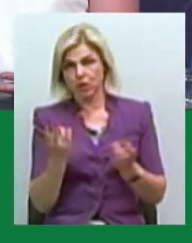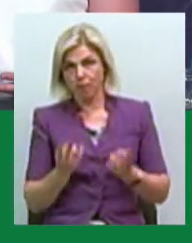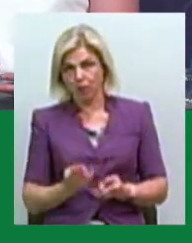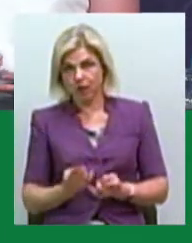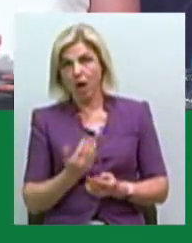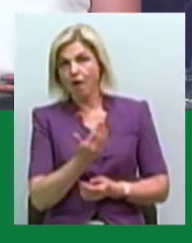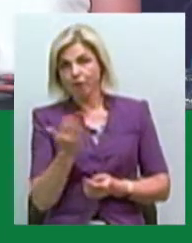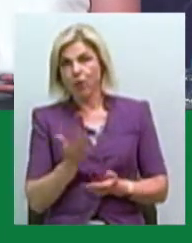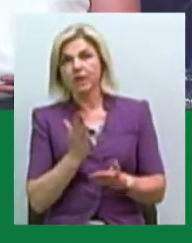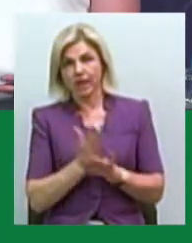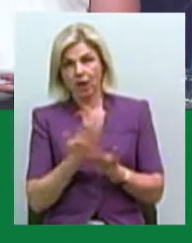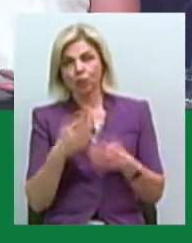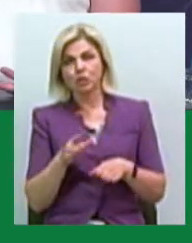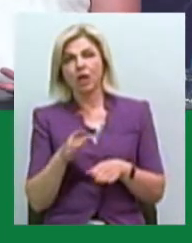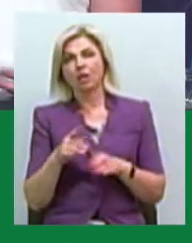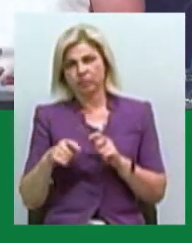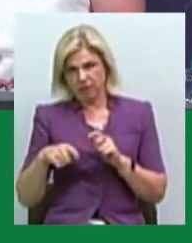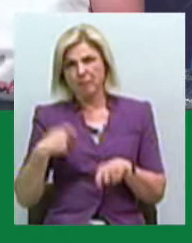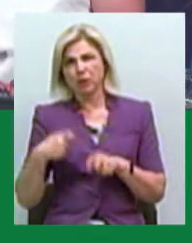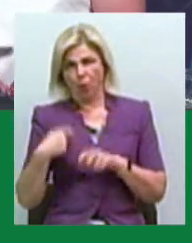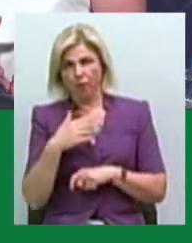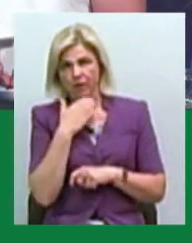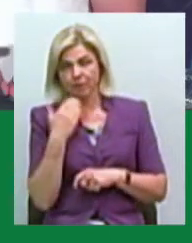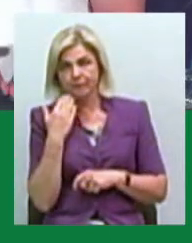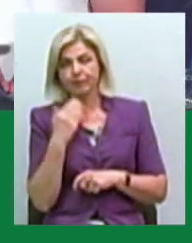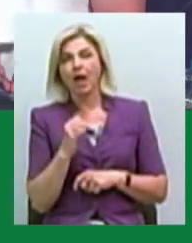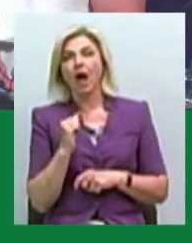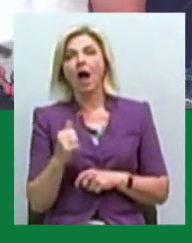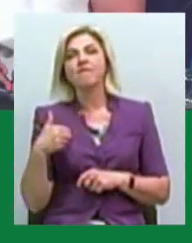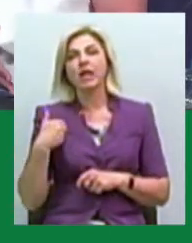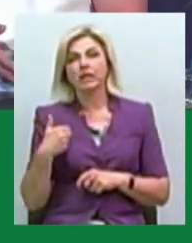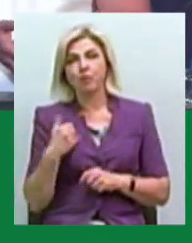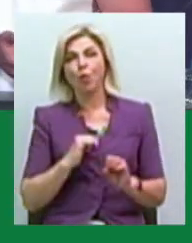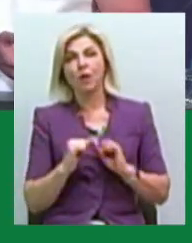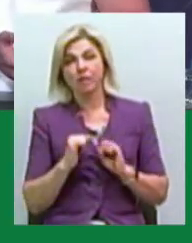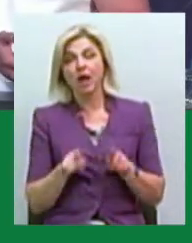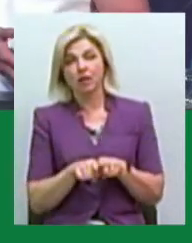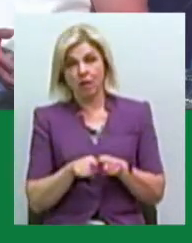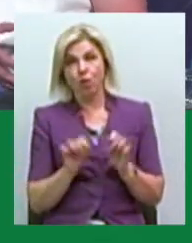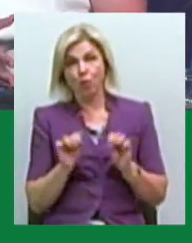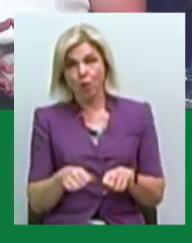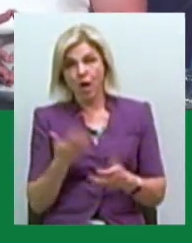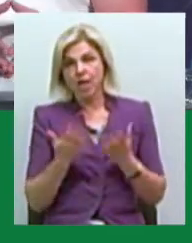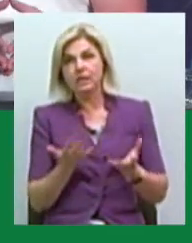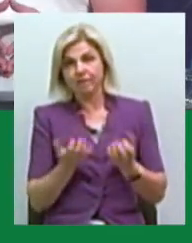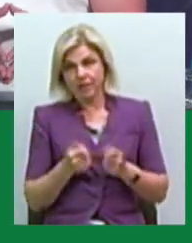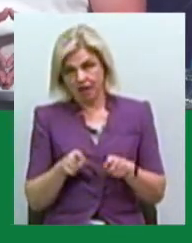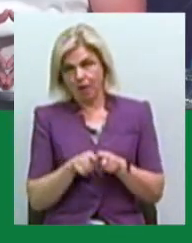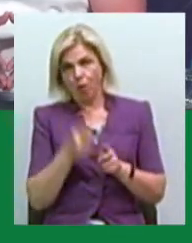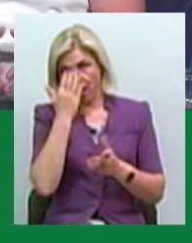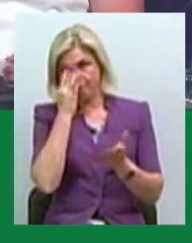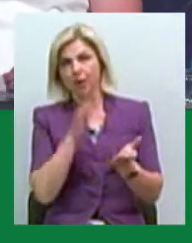вже завідомо збитковими. А ефективно управляти також можна, якщо поставити таку собі мету.